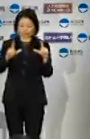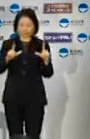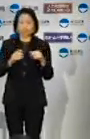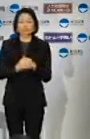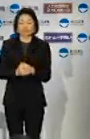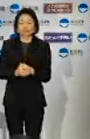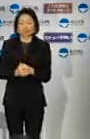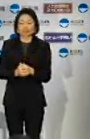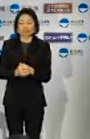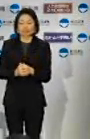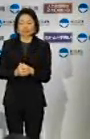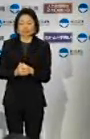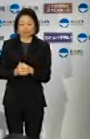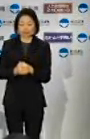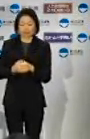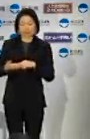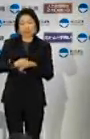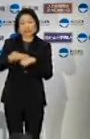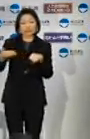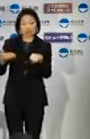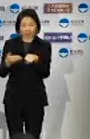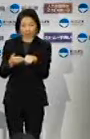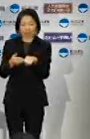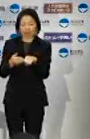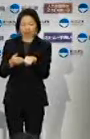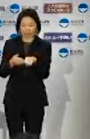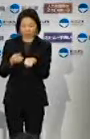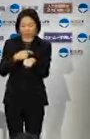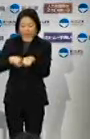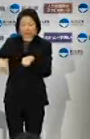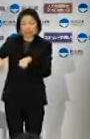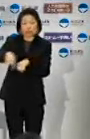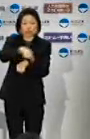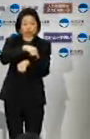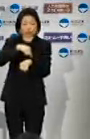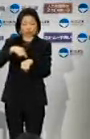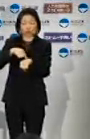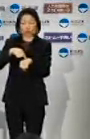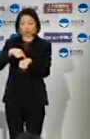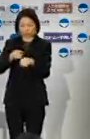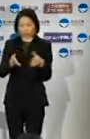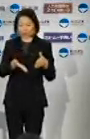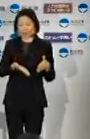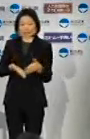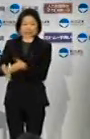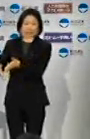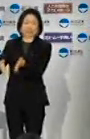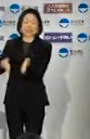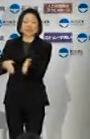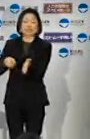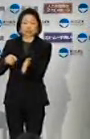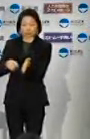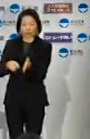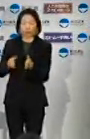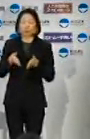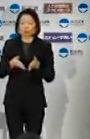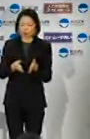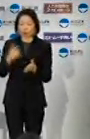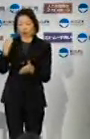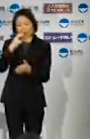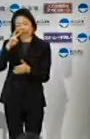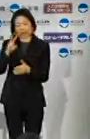一周線ということに関して言えば、県も最大の力を入れてきたのは一周線を道路改良を